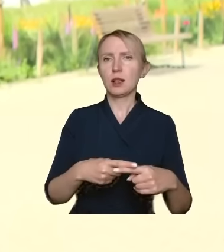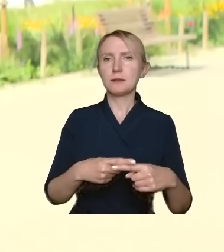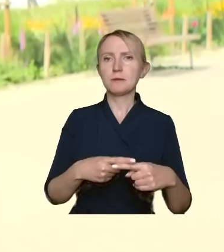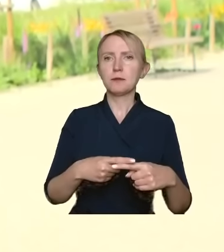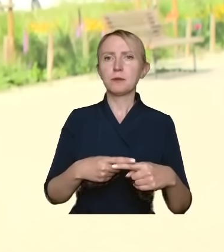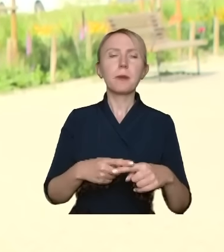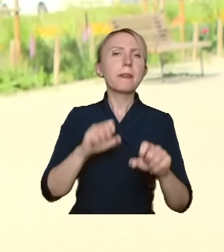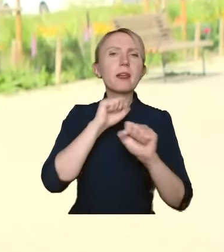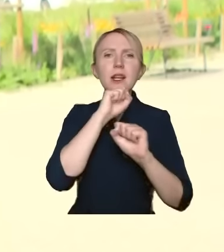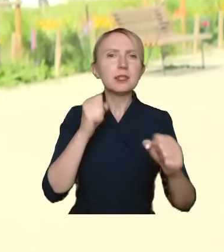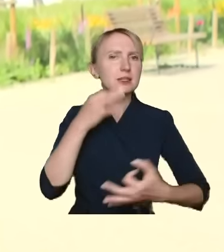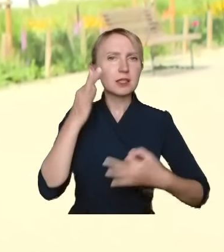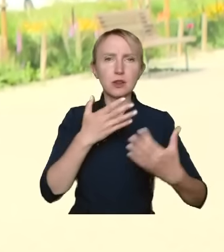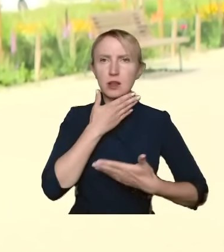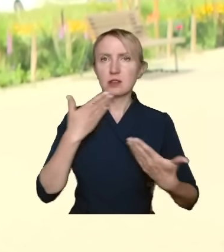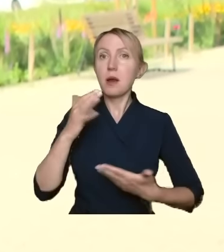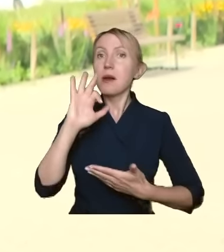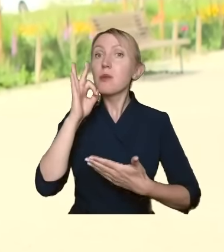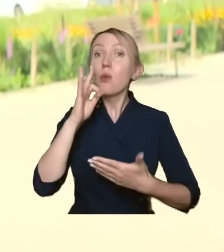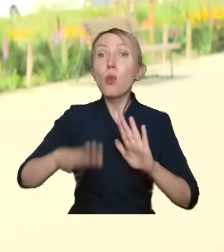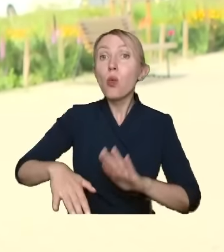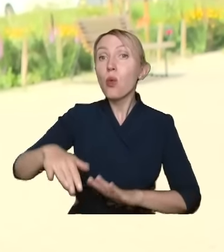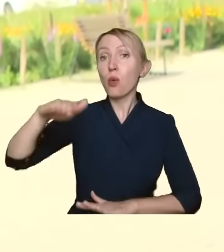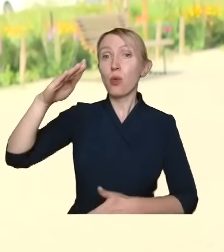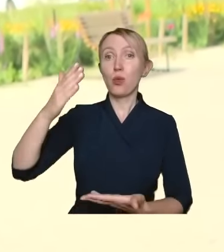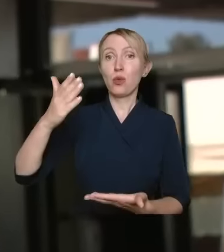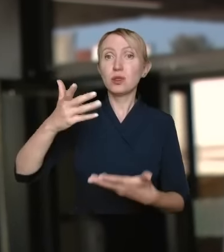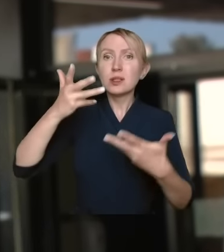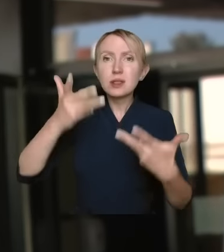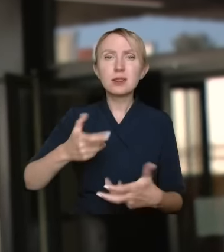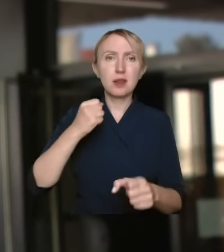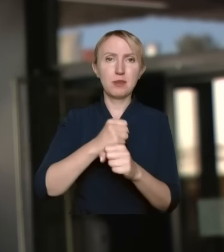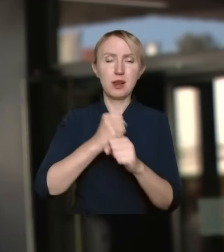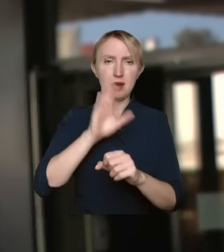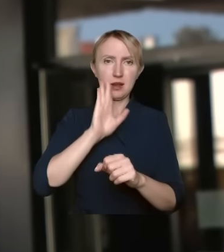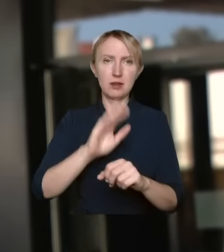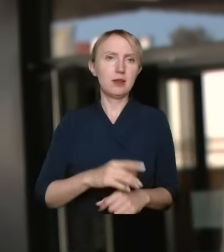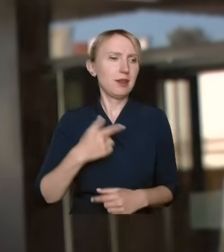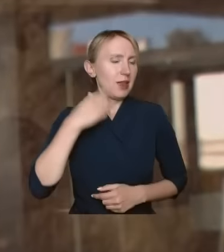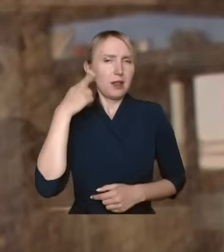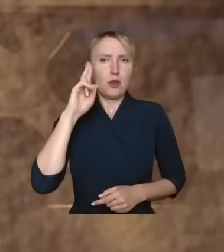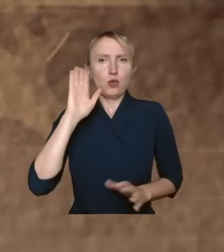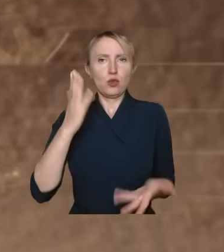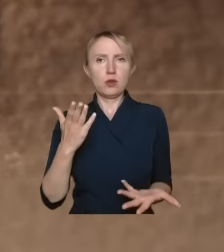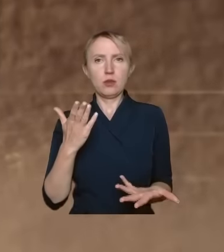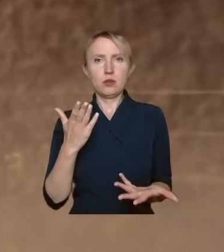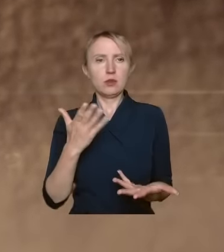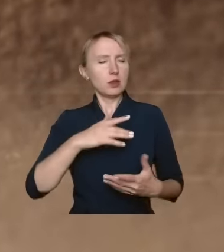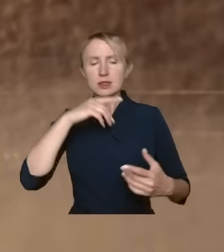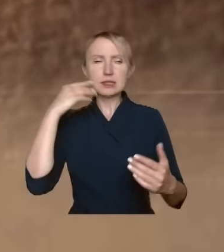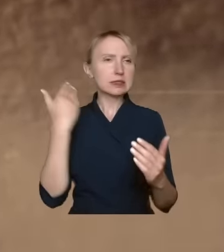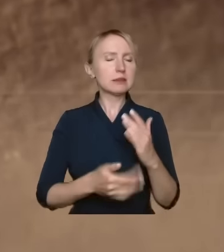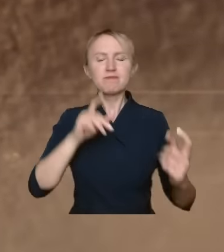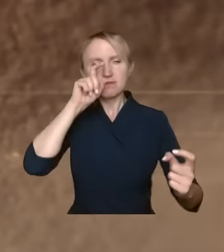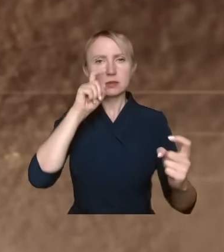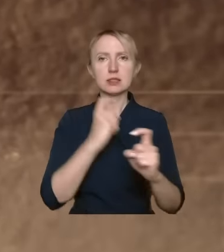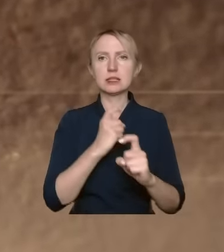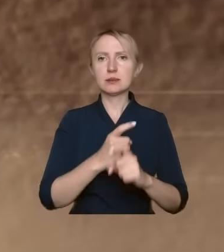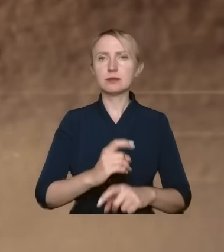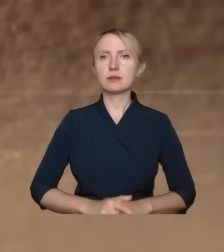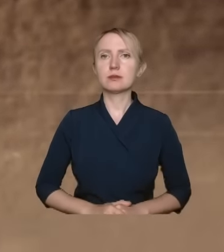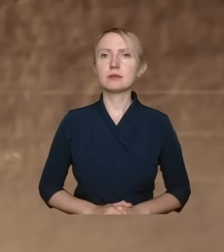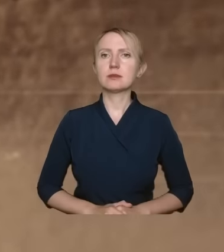się nad tym nie zastanowi, że młodzież rośnie, że będzie chciała pracować. Ja nie rozumiem tego. To jest dywersja na całego.